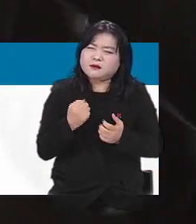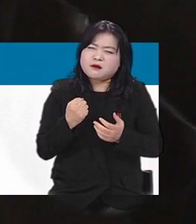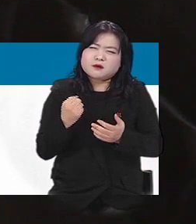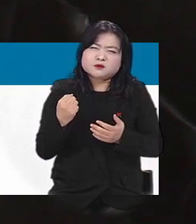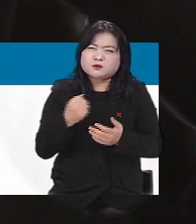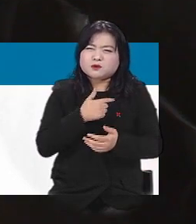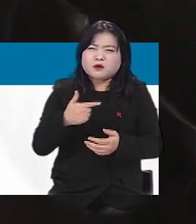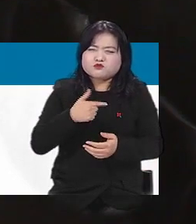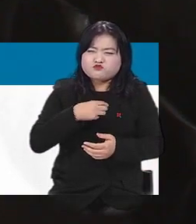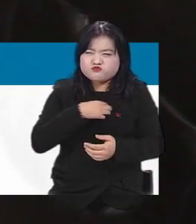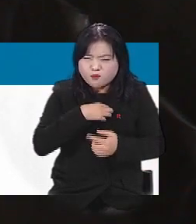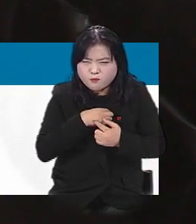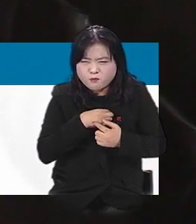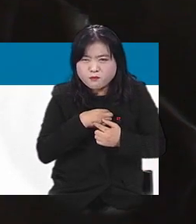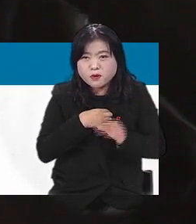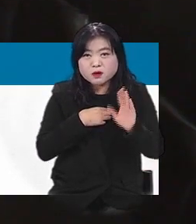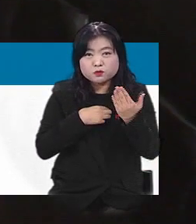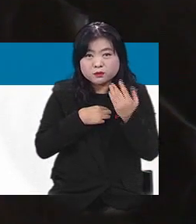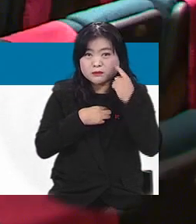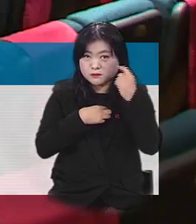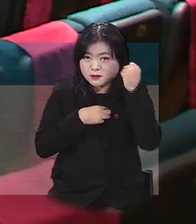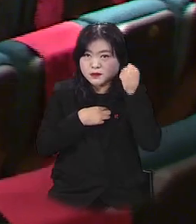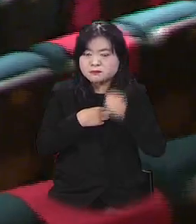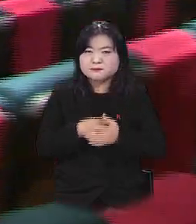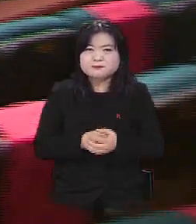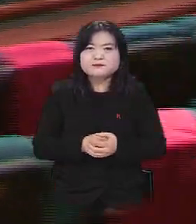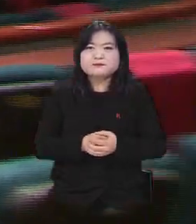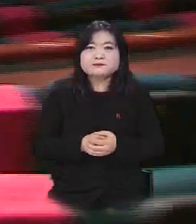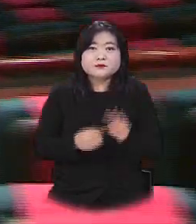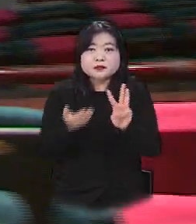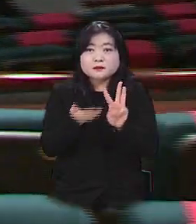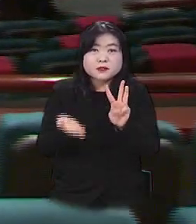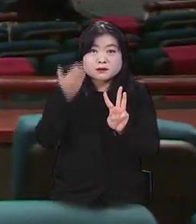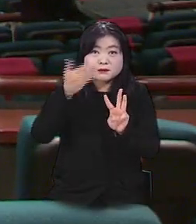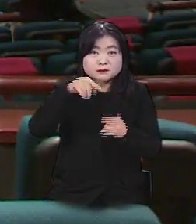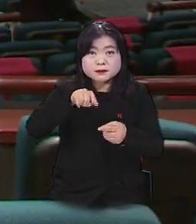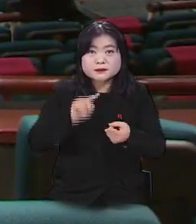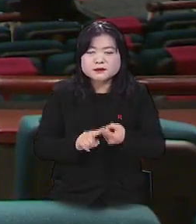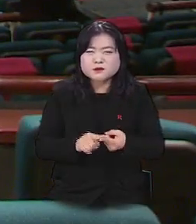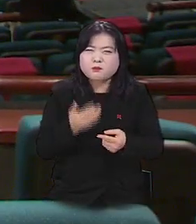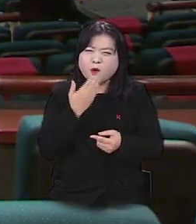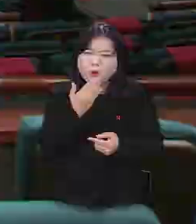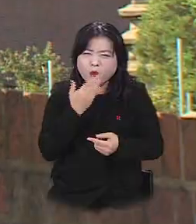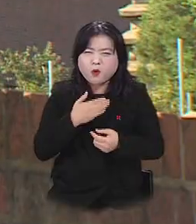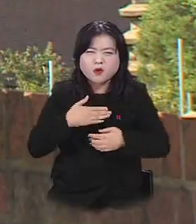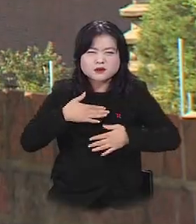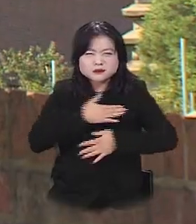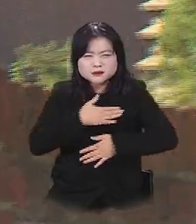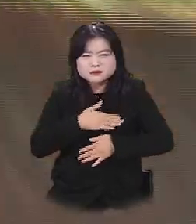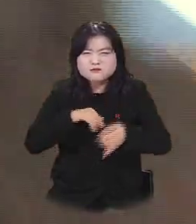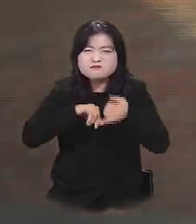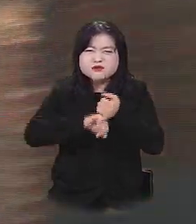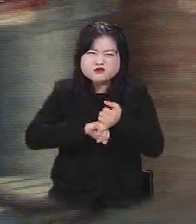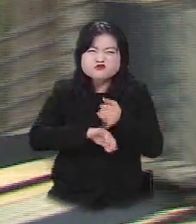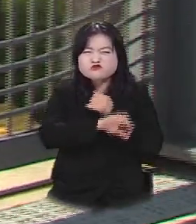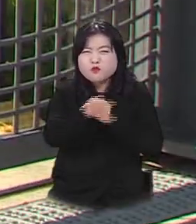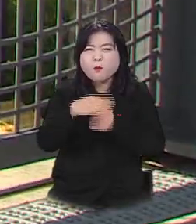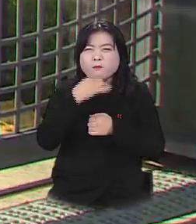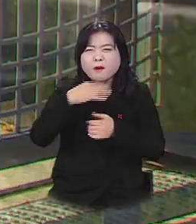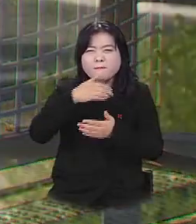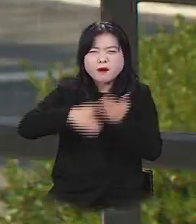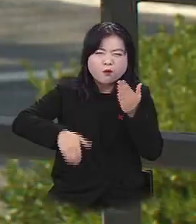자체도 위협받을 것으로 생각됩니다. 3단계 격상은 먹고 씻는 필수 시설만